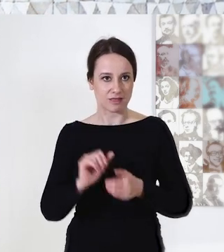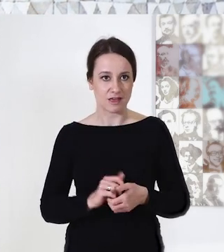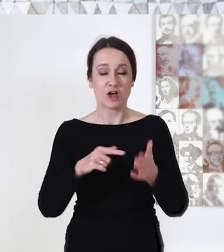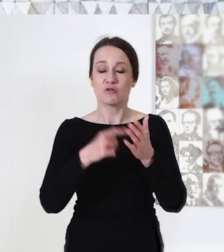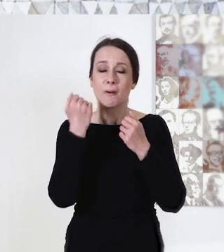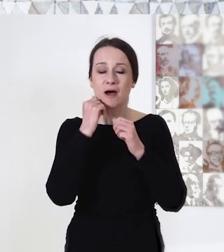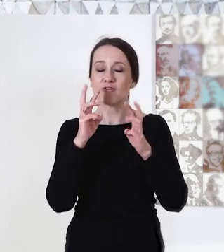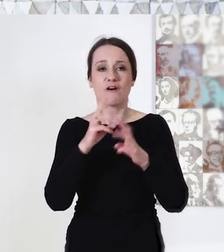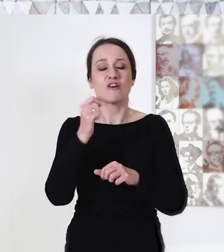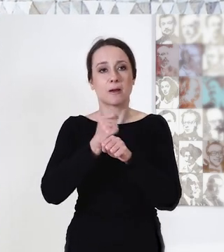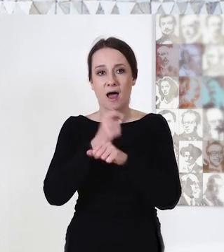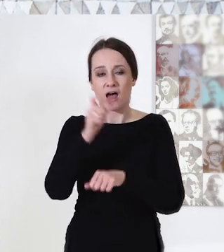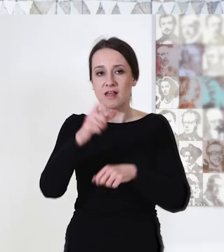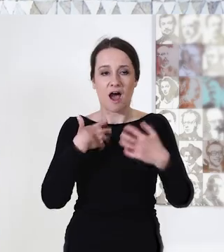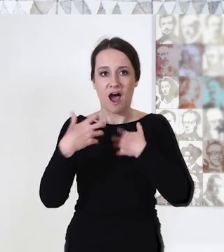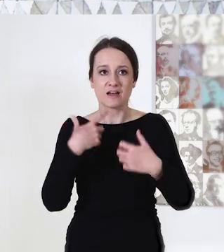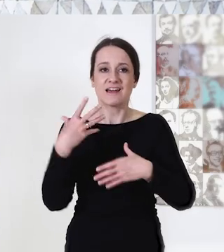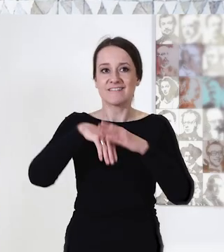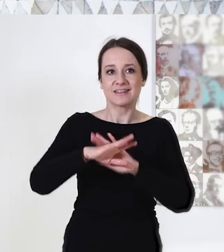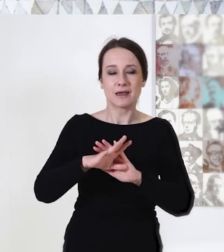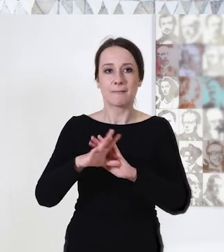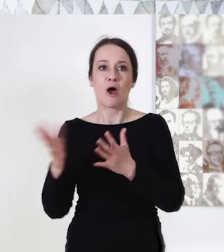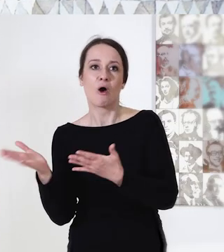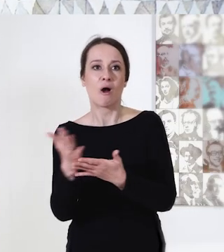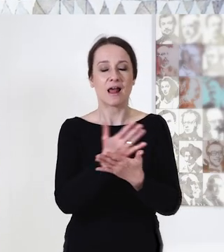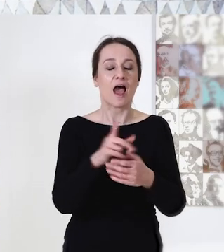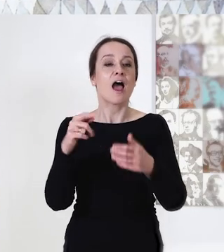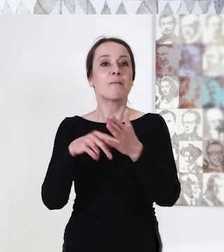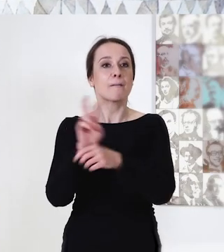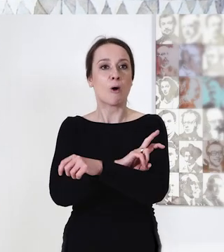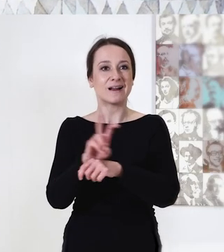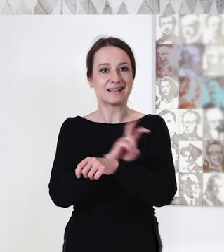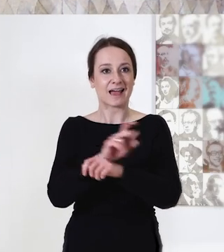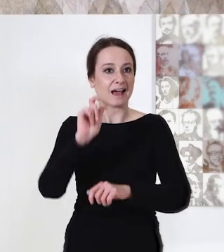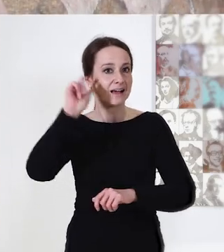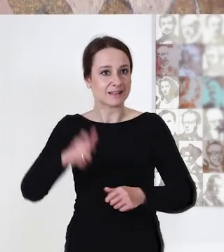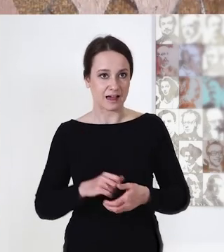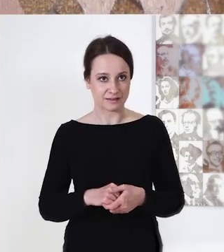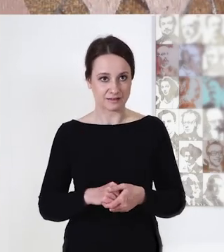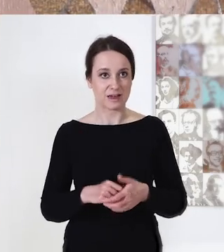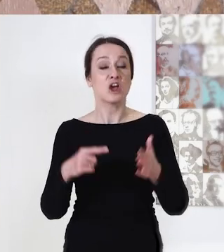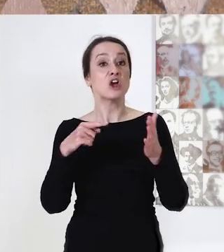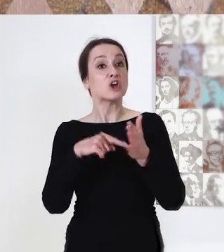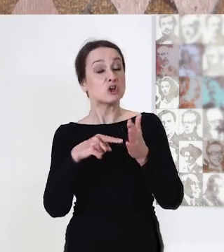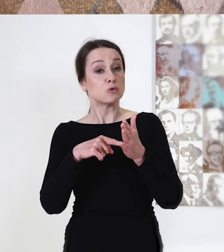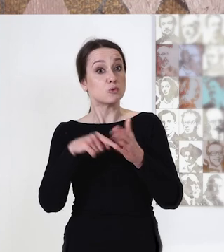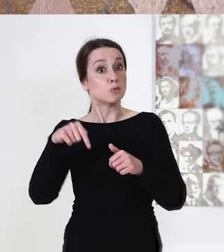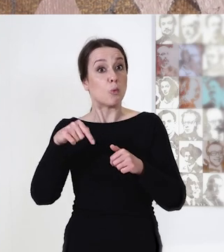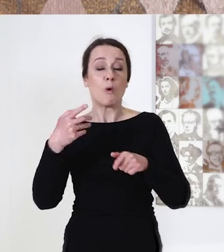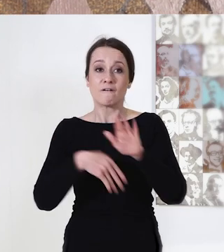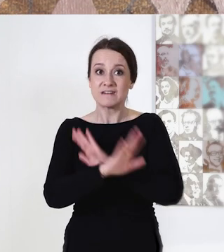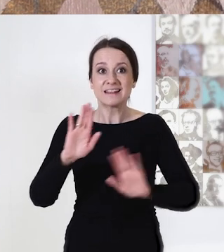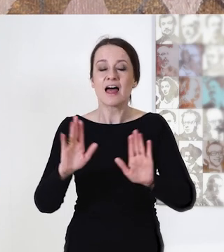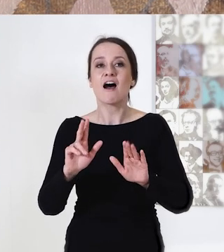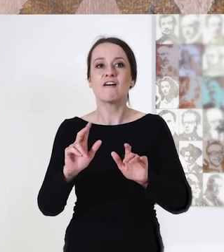obecnie znajdująca się w kolekcji politechniki gdańskiej została wypuszczona na tą wystawę i